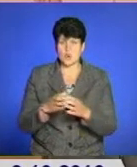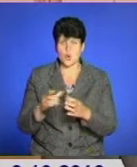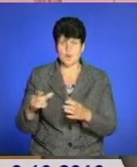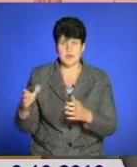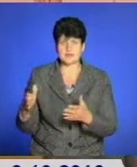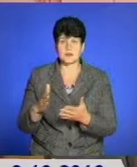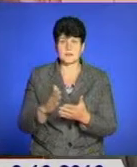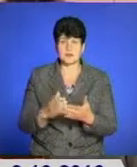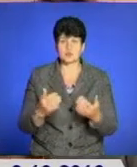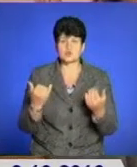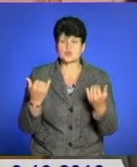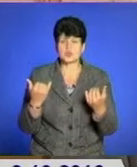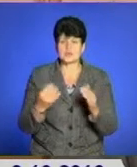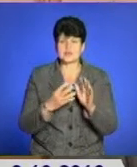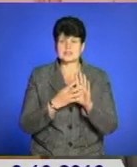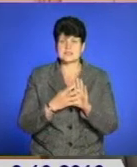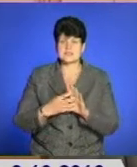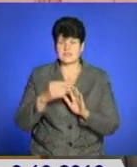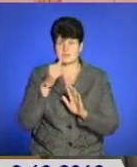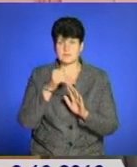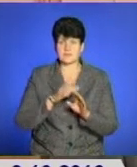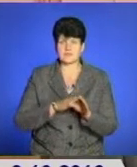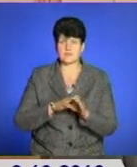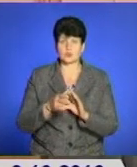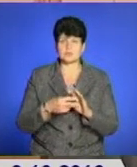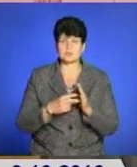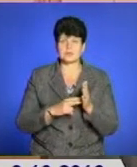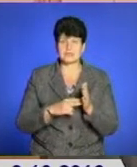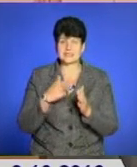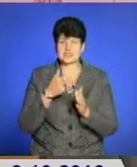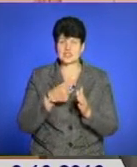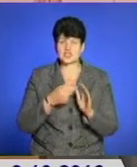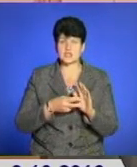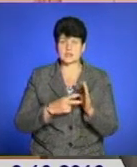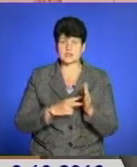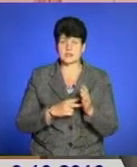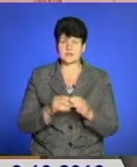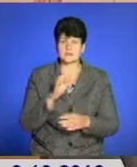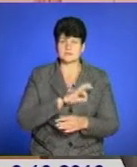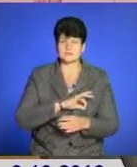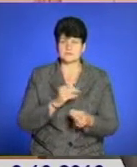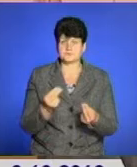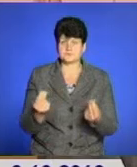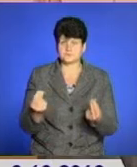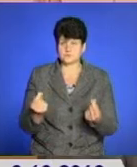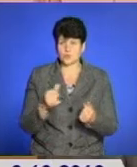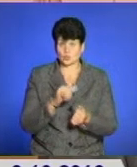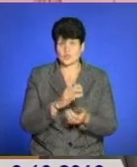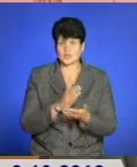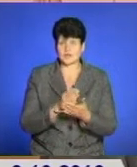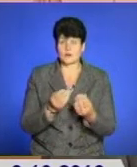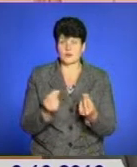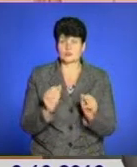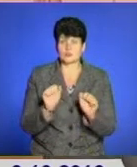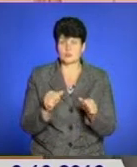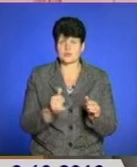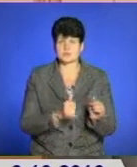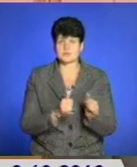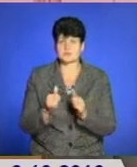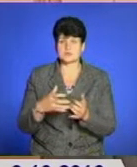вже сьогодні за 9 місяців вони виконали план, річний план по надходженню до бюджетів. В них є кошти, вони можуть